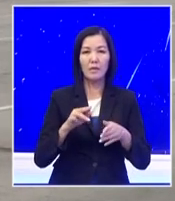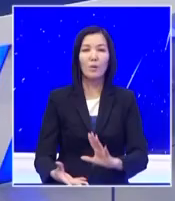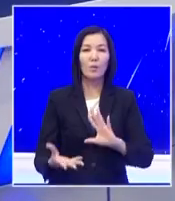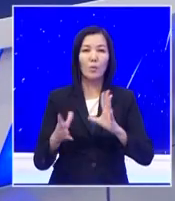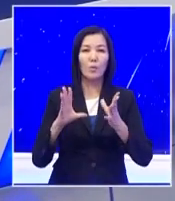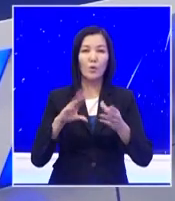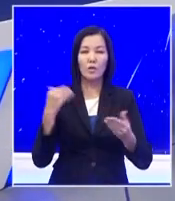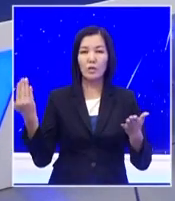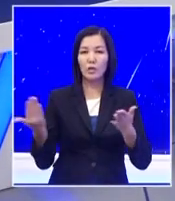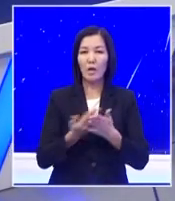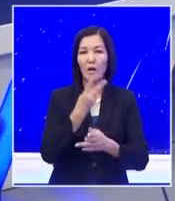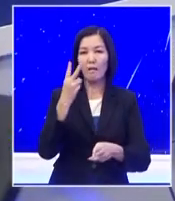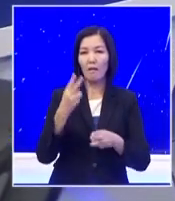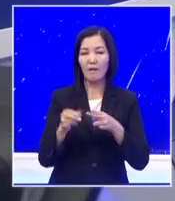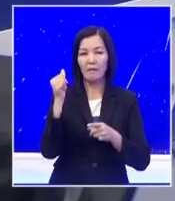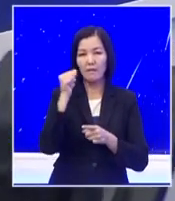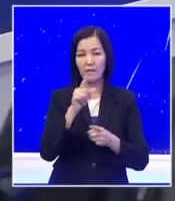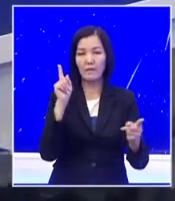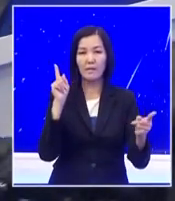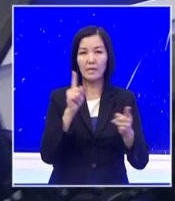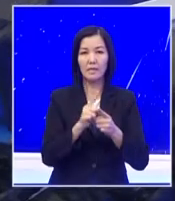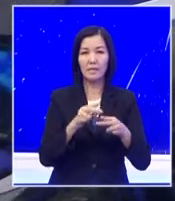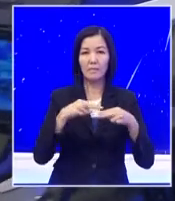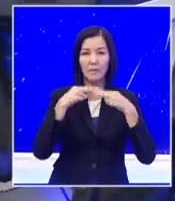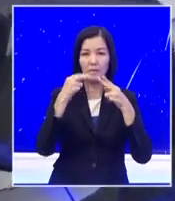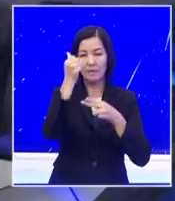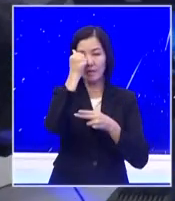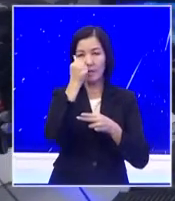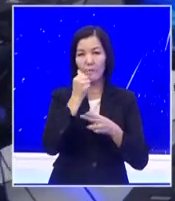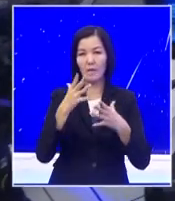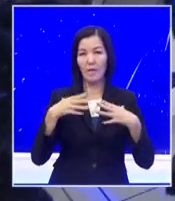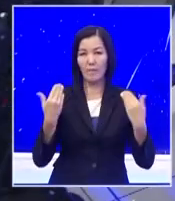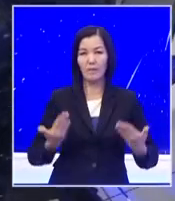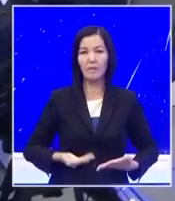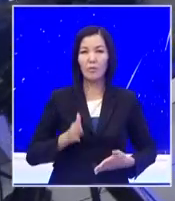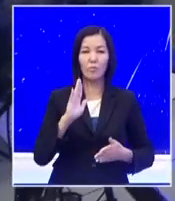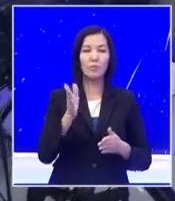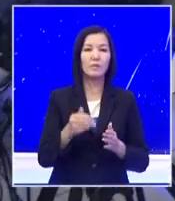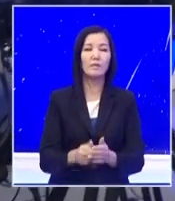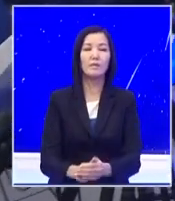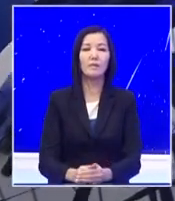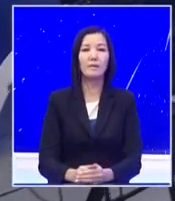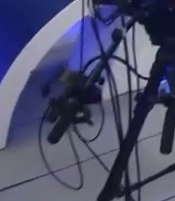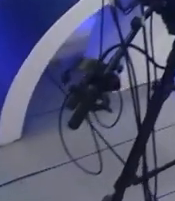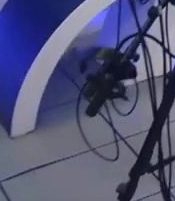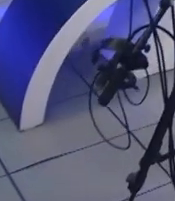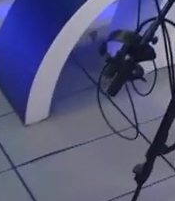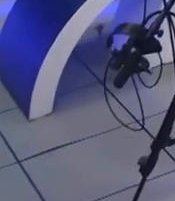отыр. Қымбатты көрермен, бүгінге арналған ақпараттар легі осындай. Назарларыңызға рахмет. Амандықта жүздескенше.